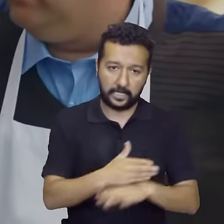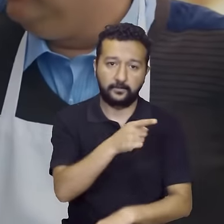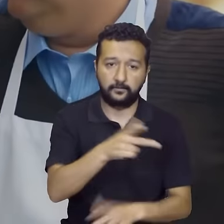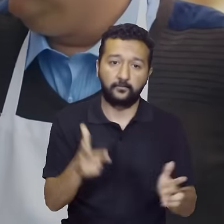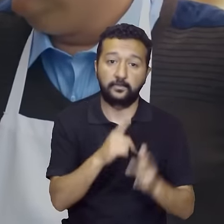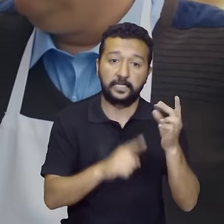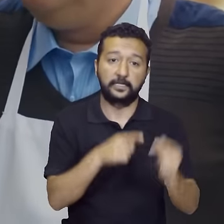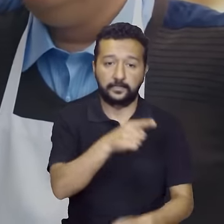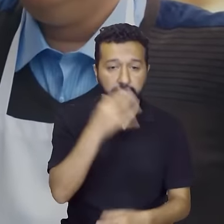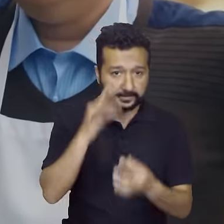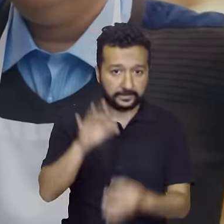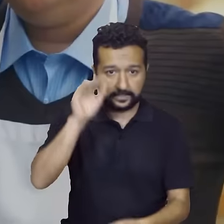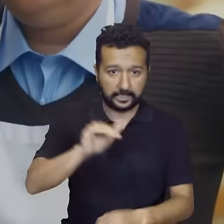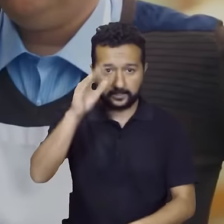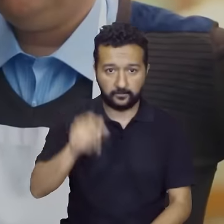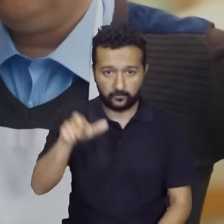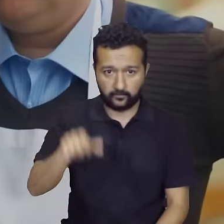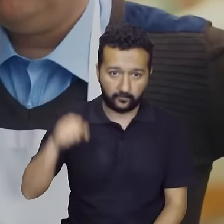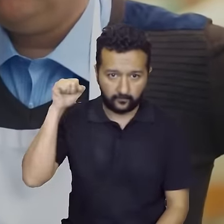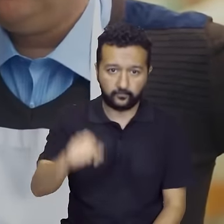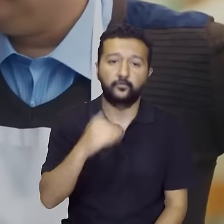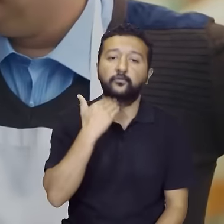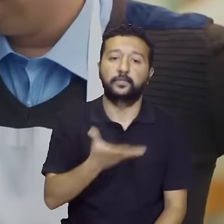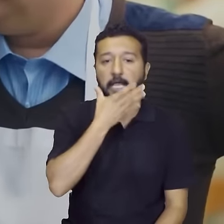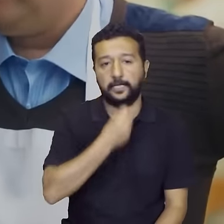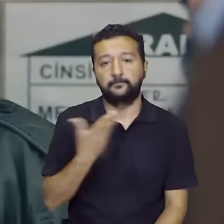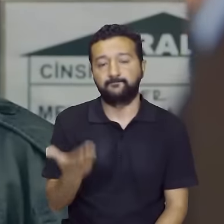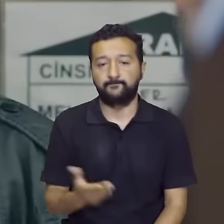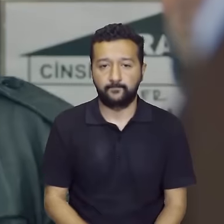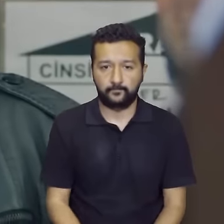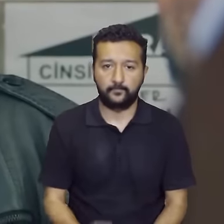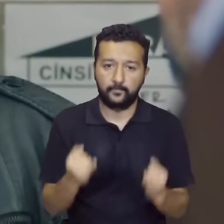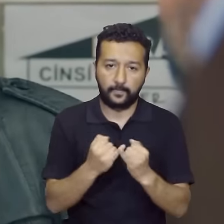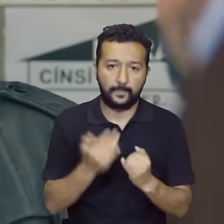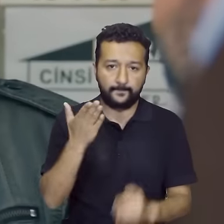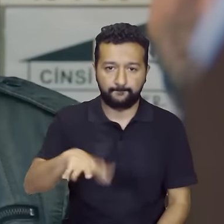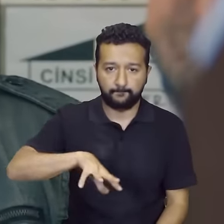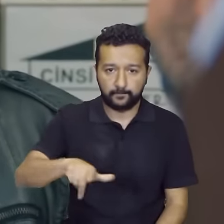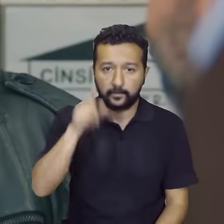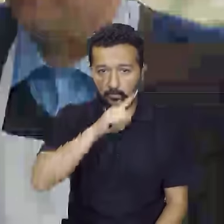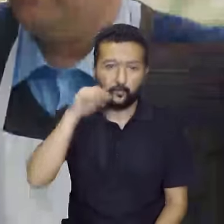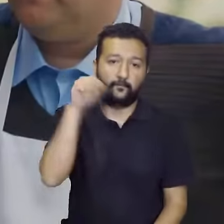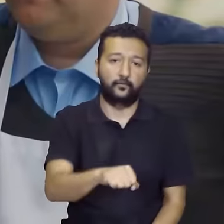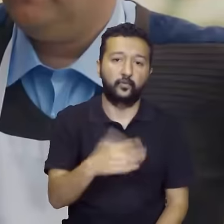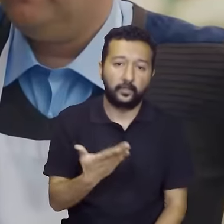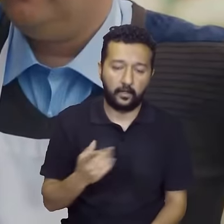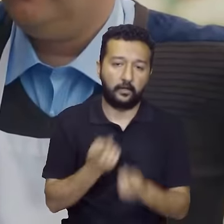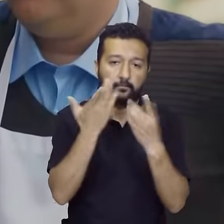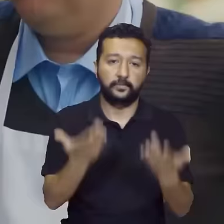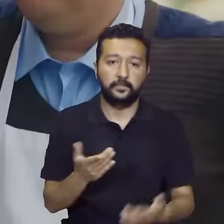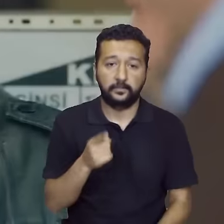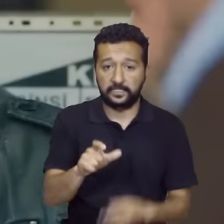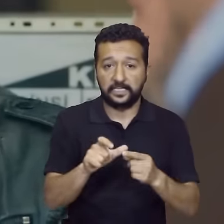Harbiden İlyas ya. Ya insan yaşayan bir organizmaya öyle vurmaz. Ayıp ettik bence. Kardeşim, hırsız niyetine vurduk. Hayret bir